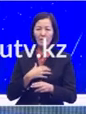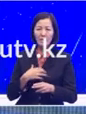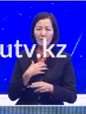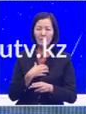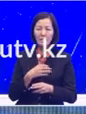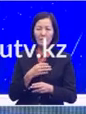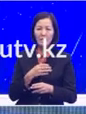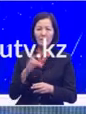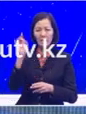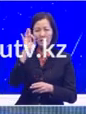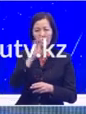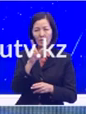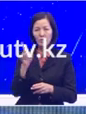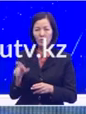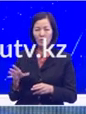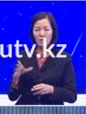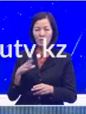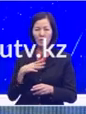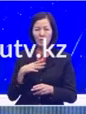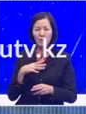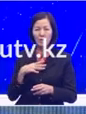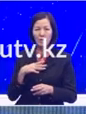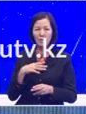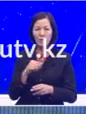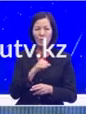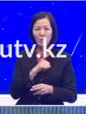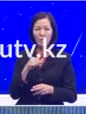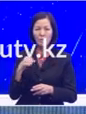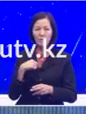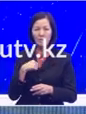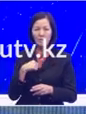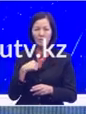осы өзіміз арнайы